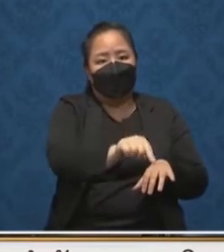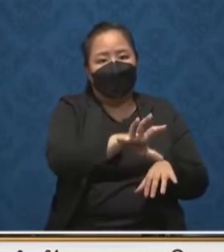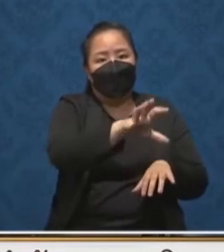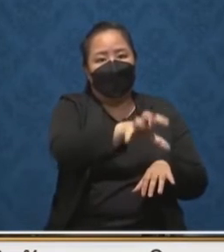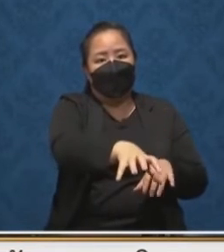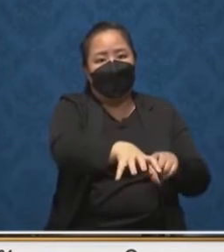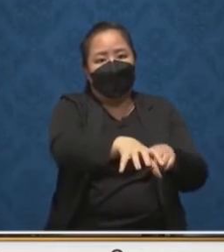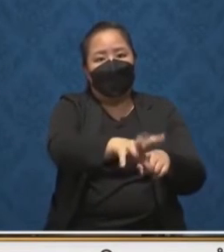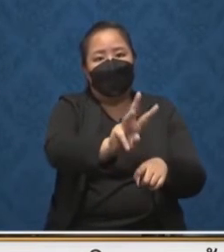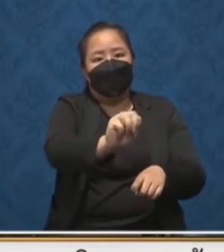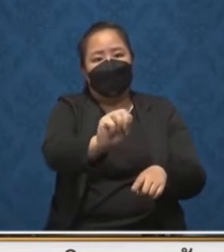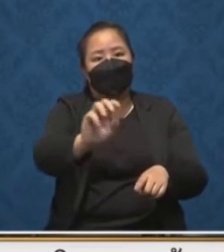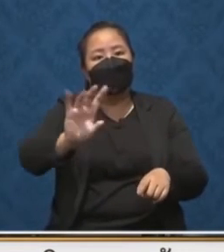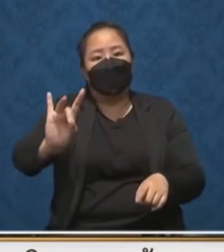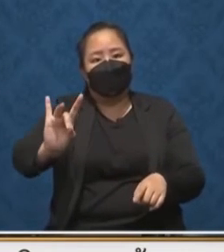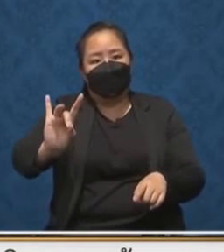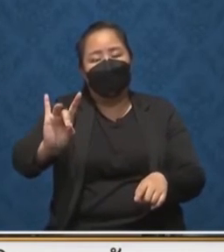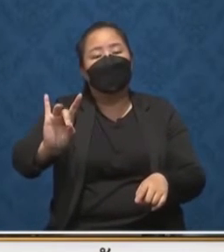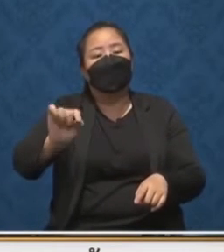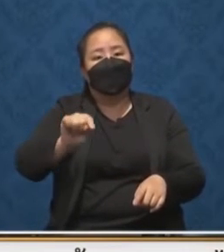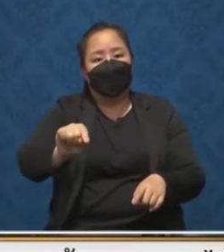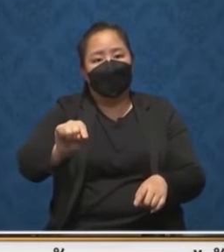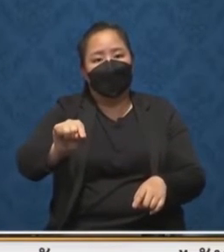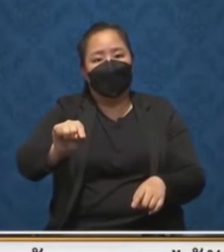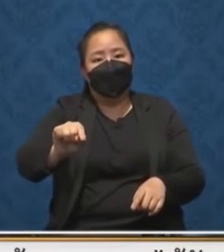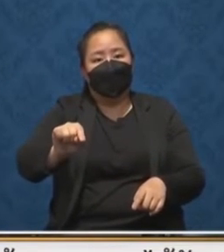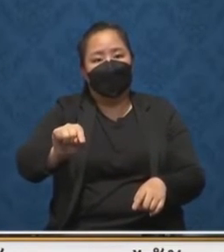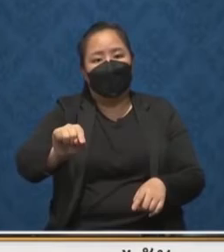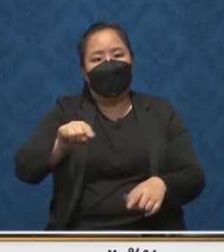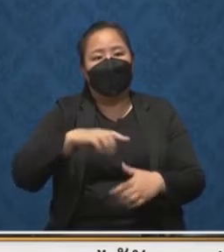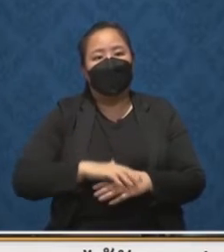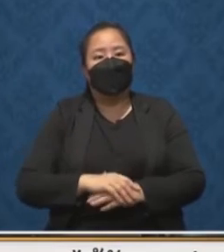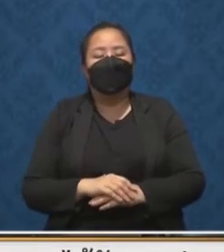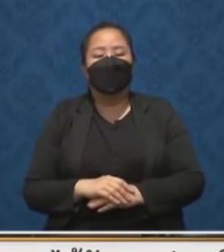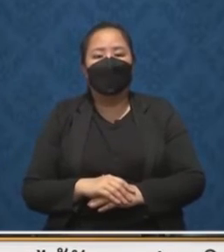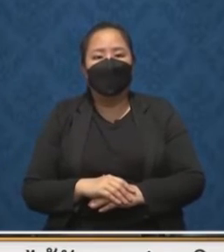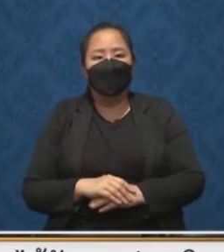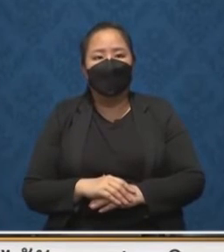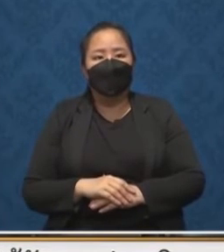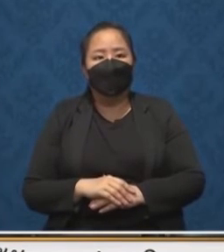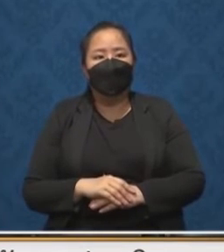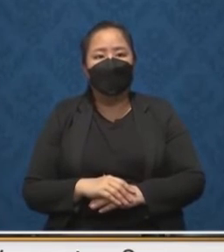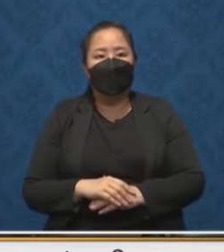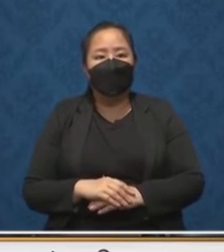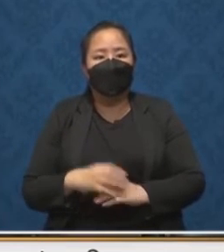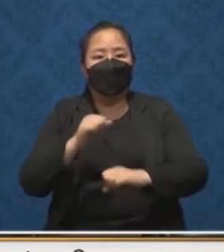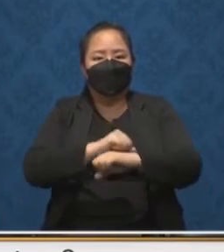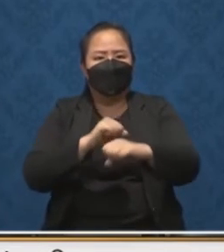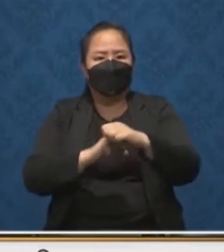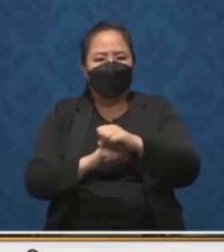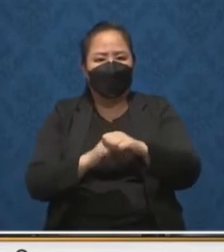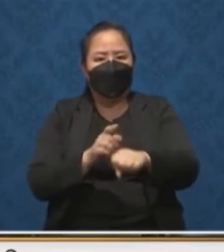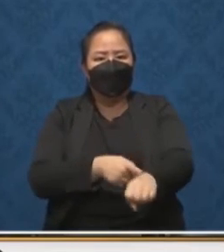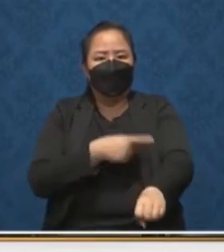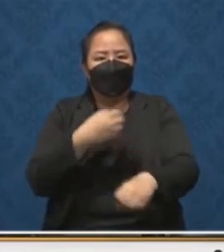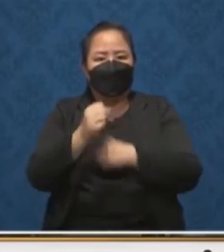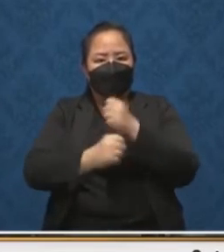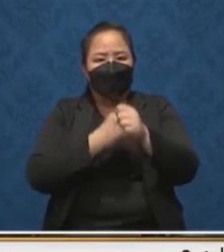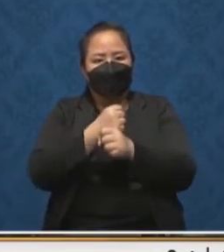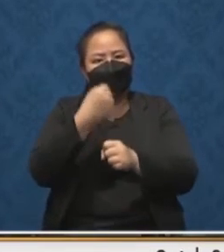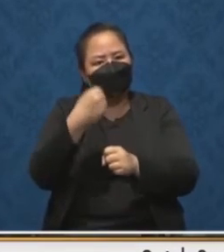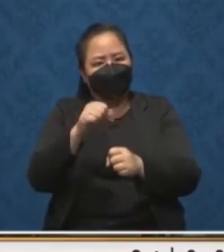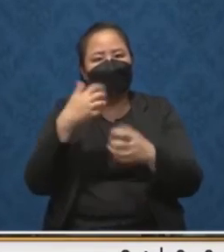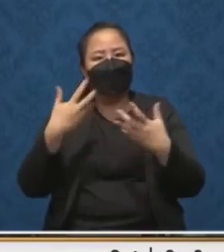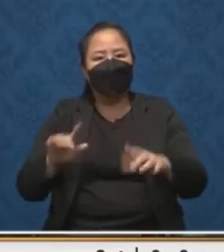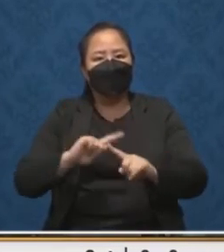องหมู่8ถึงวัดหนองอ้อตะวันออกตำบลหนองอ้อนะครับซึ่งถนนก่อสร้างมาหลายสิบปีผิวการจราจรชำรุดนะ